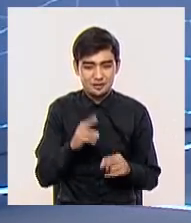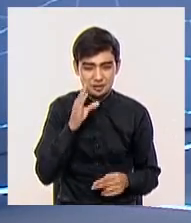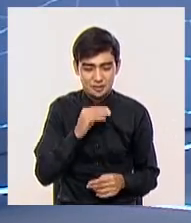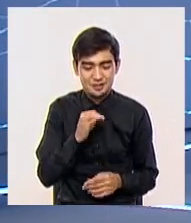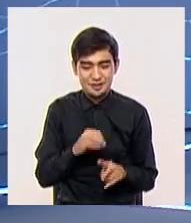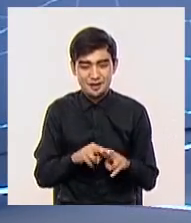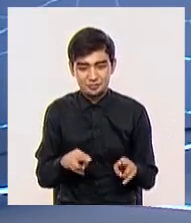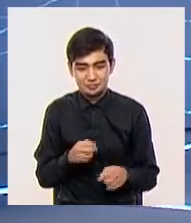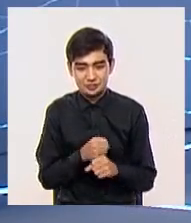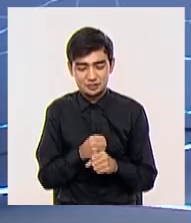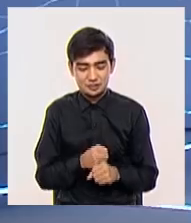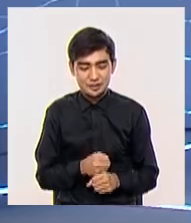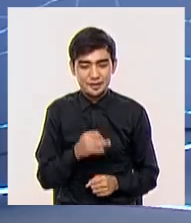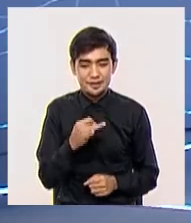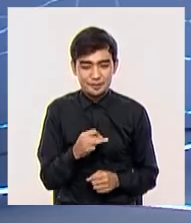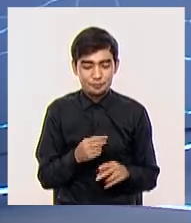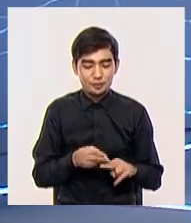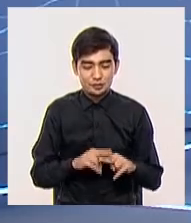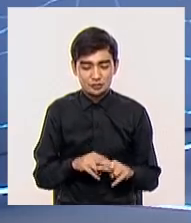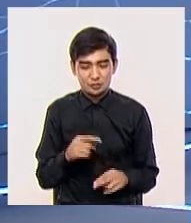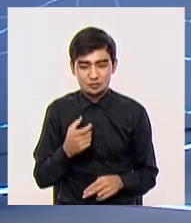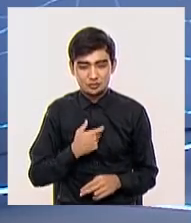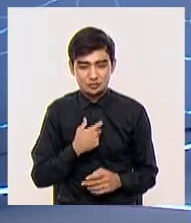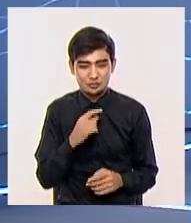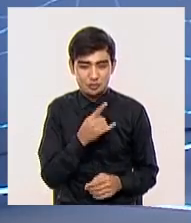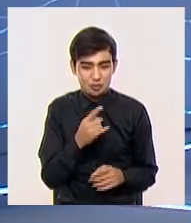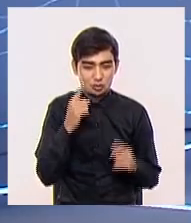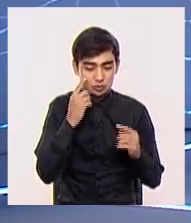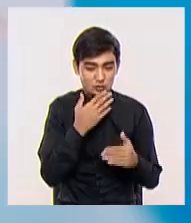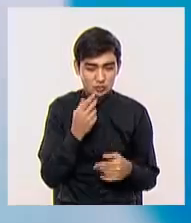сондай әрекетке баруы мүмкін. Сондықтан өзіміздің баламызды ойламасақ та,